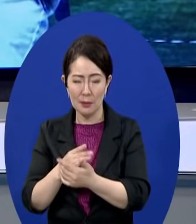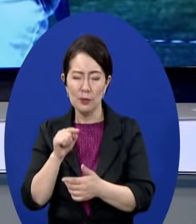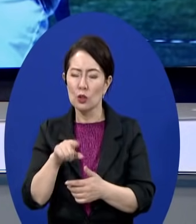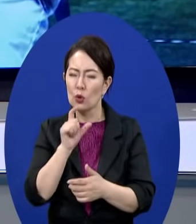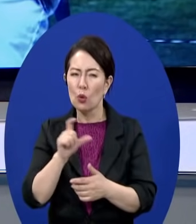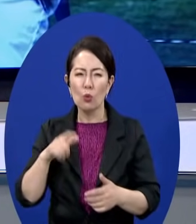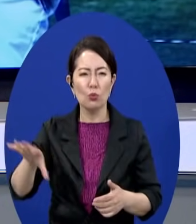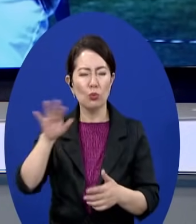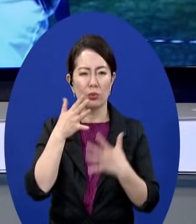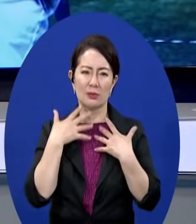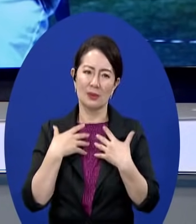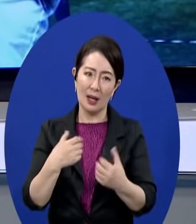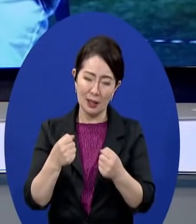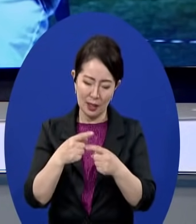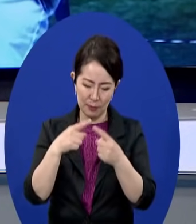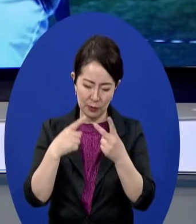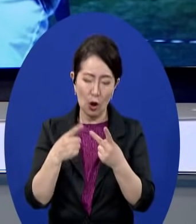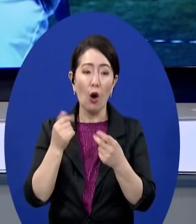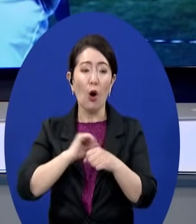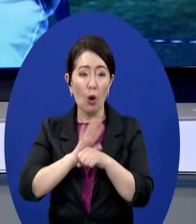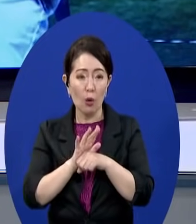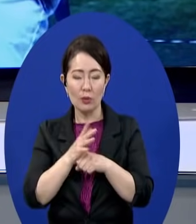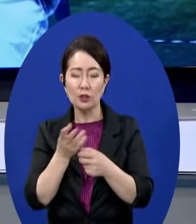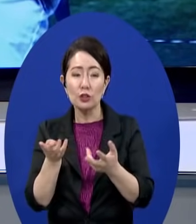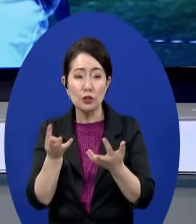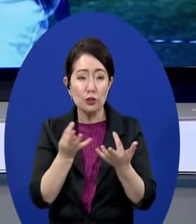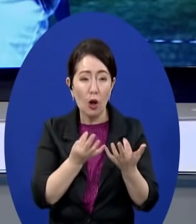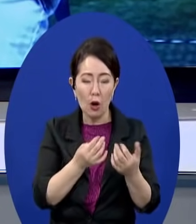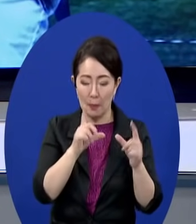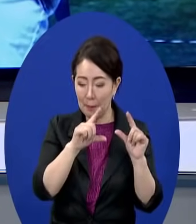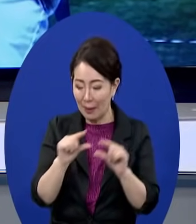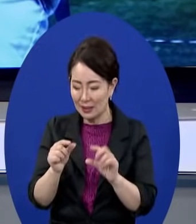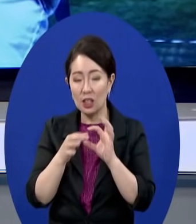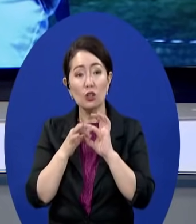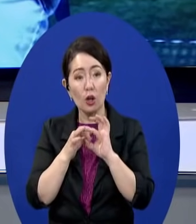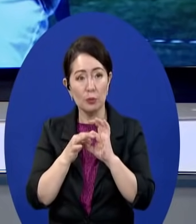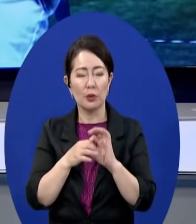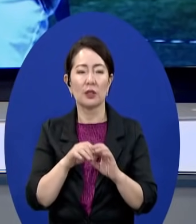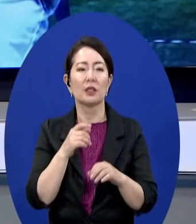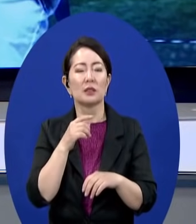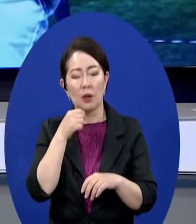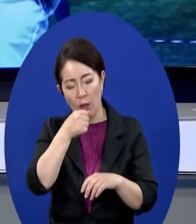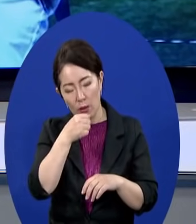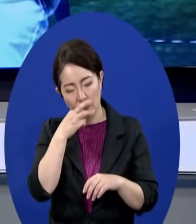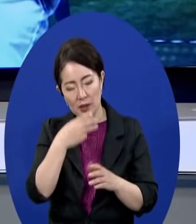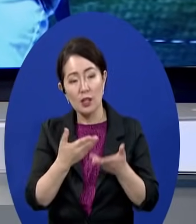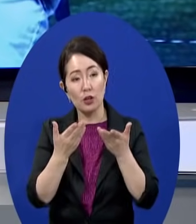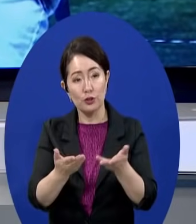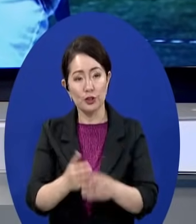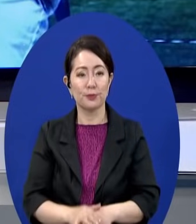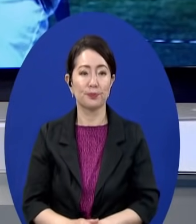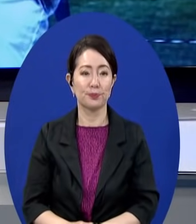хүн амын дархлаажуулалт коронавирусны халдварын тохиолдлын тоо буурч байгаатай холбоотой хэмээн их сурвалжууд мэдээлж